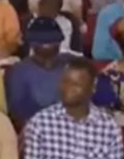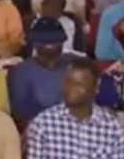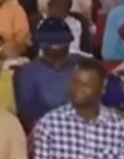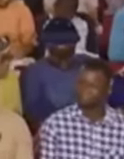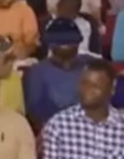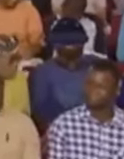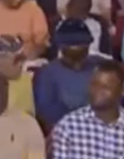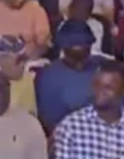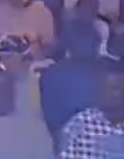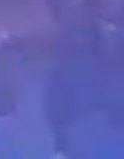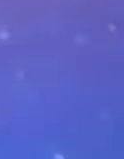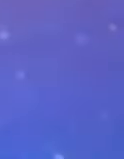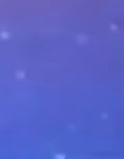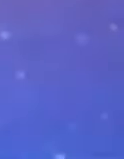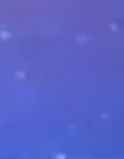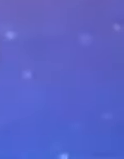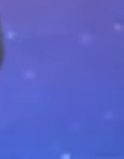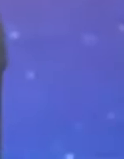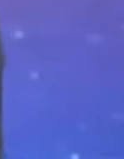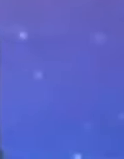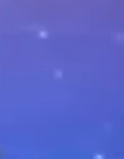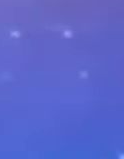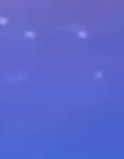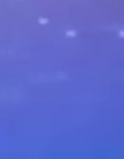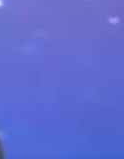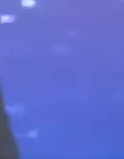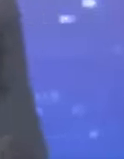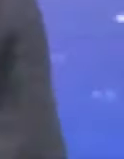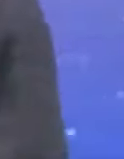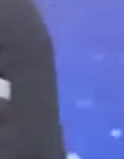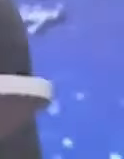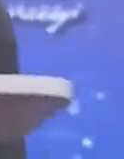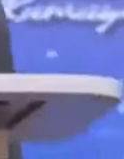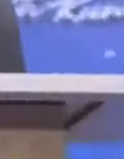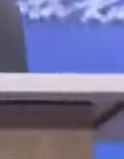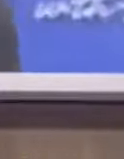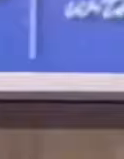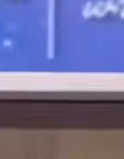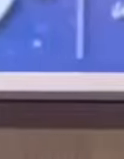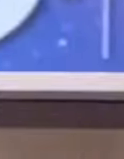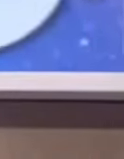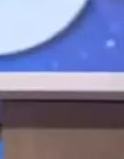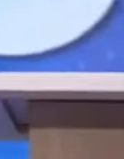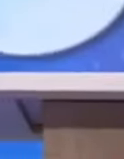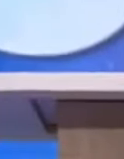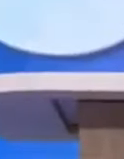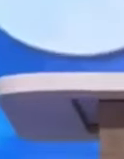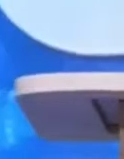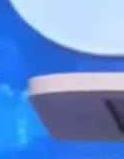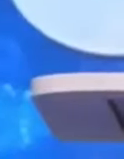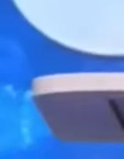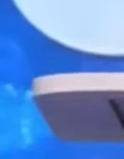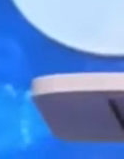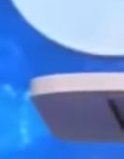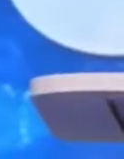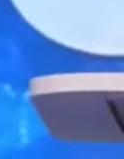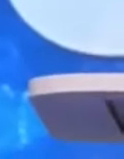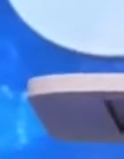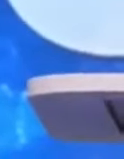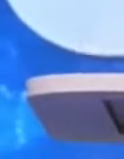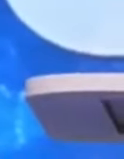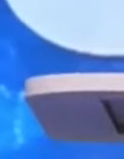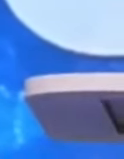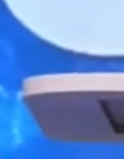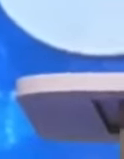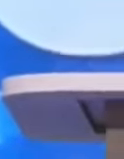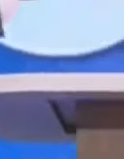maintenant s continu comme si anque anémie anémier quelqu'un aveugle